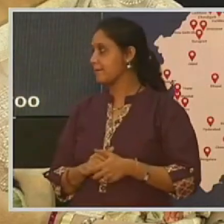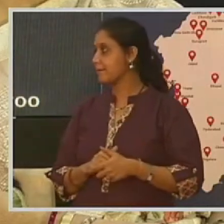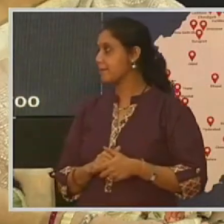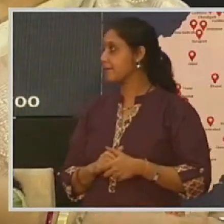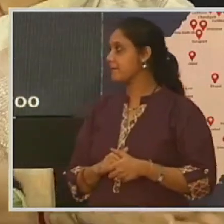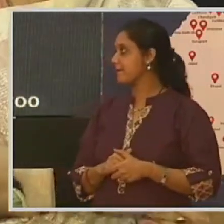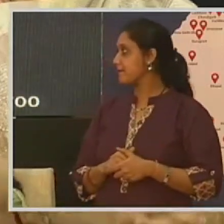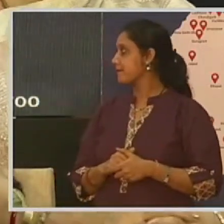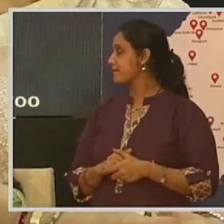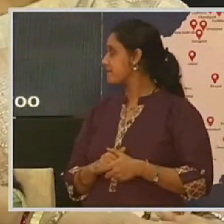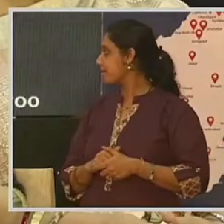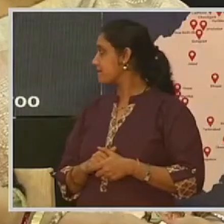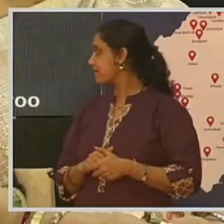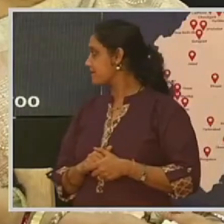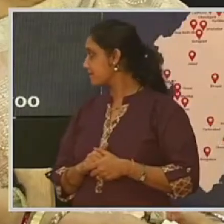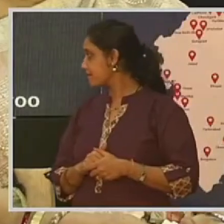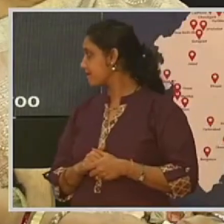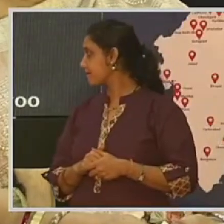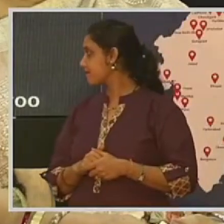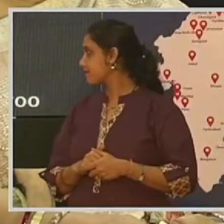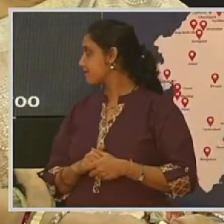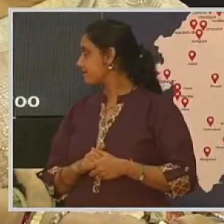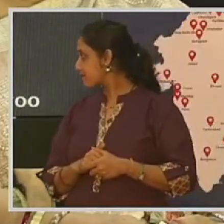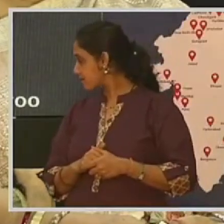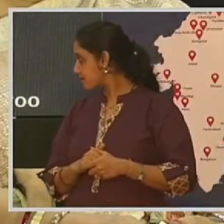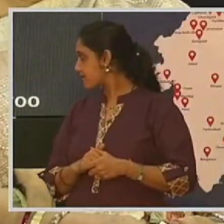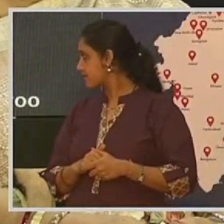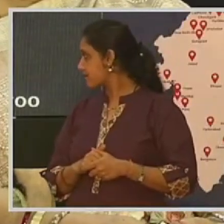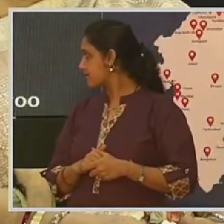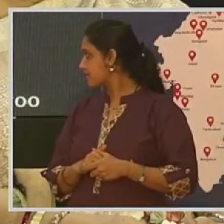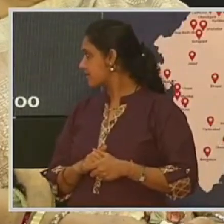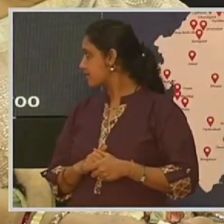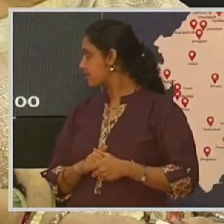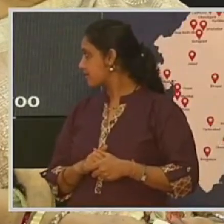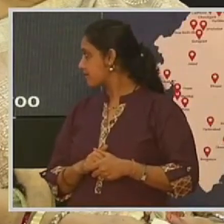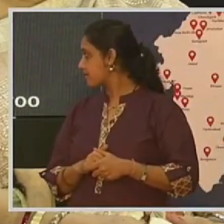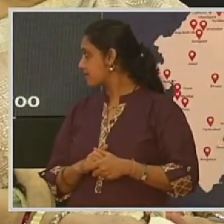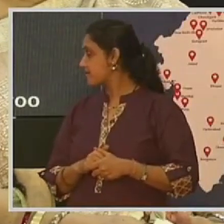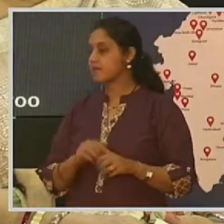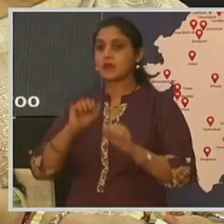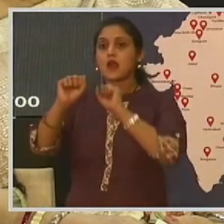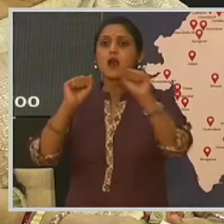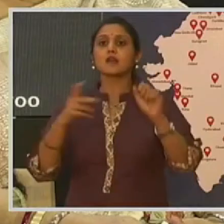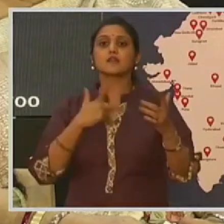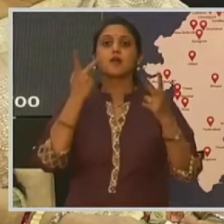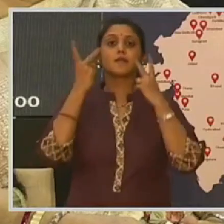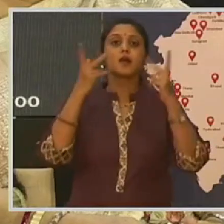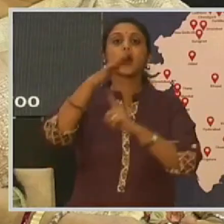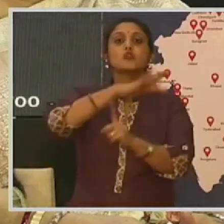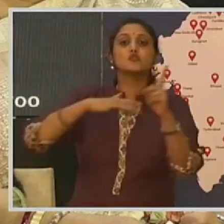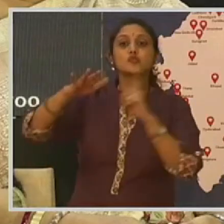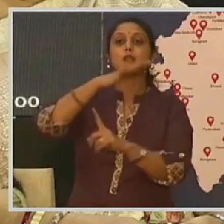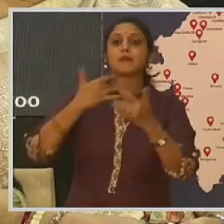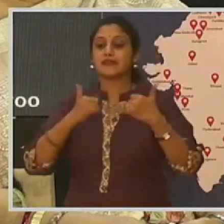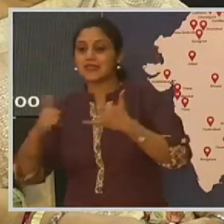recreation, leisure, when it comes to play, when it comes to, including them everywhere.